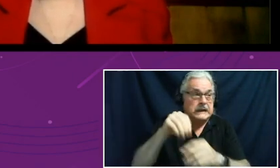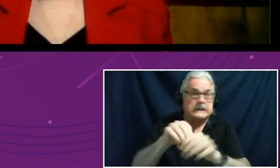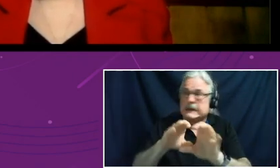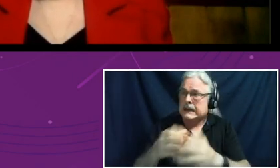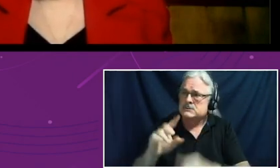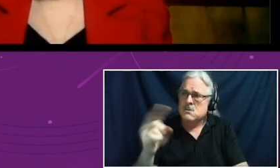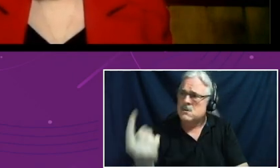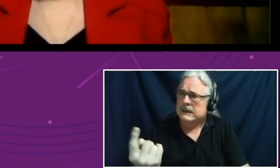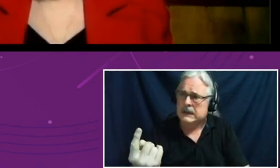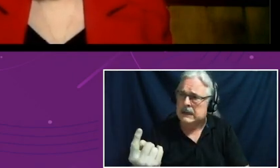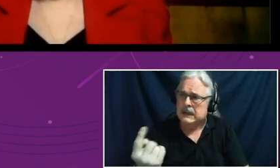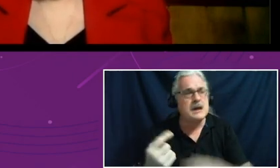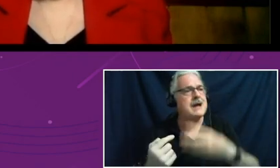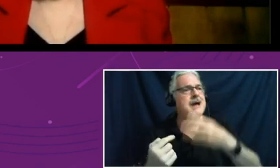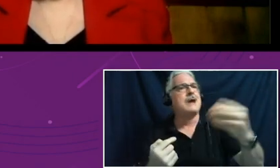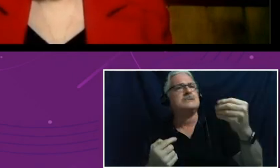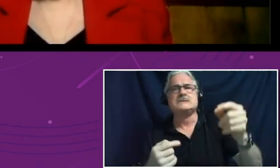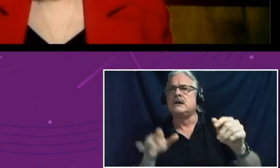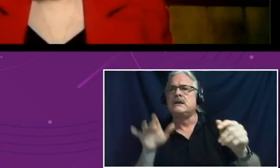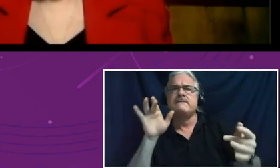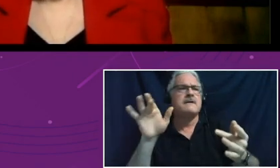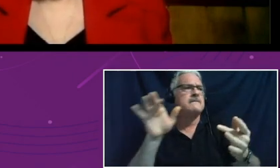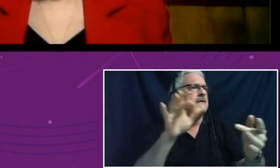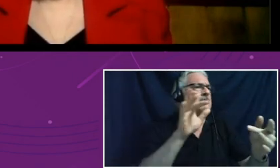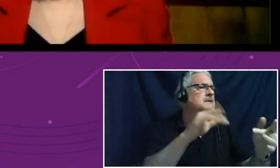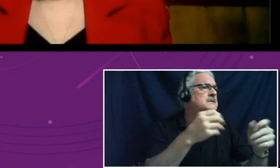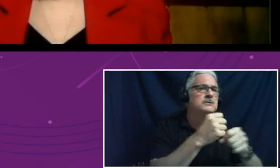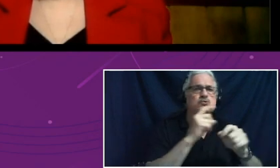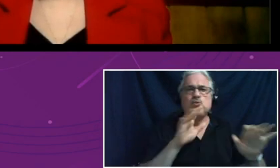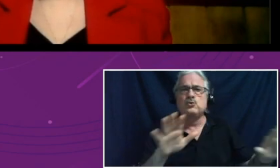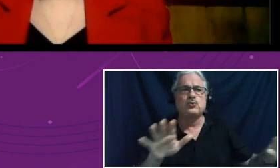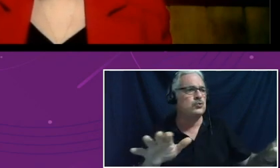en veillant à ce que personne ne soit laissé pour compte ni privé